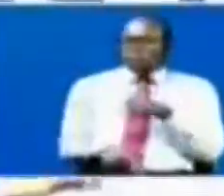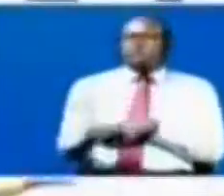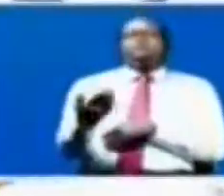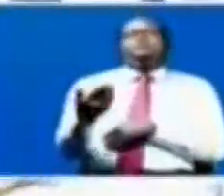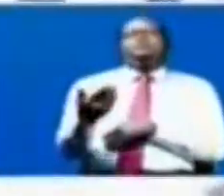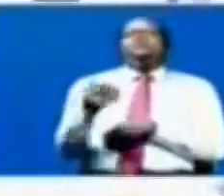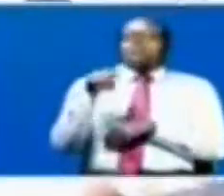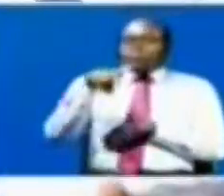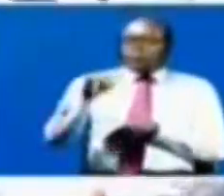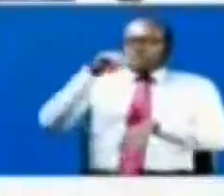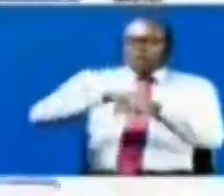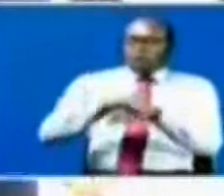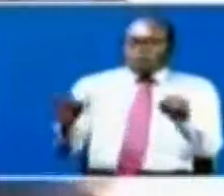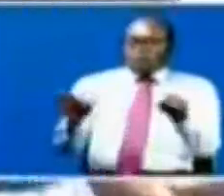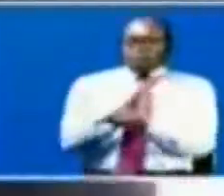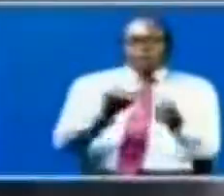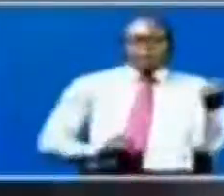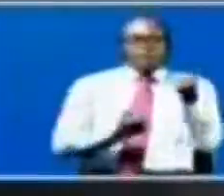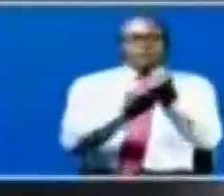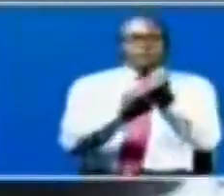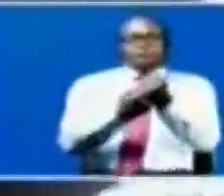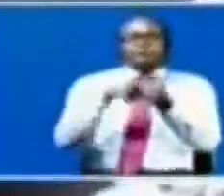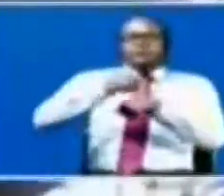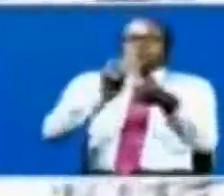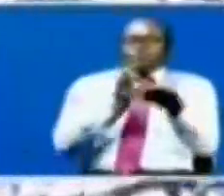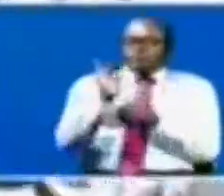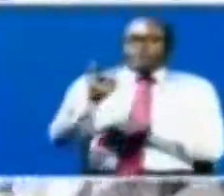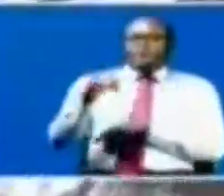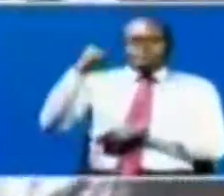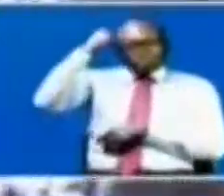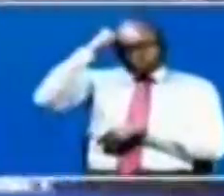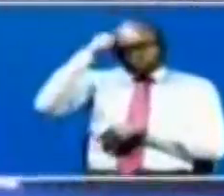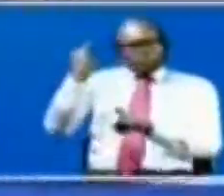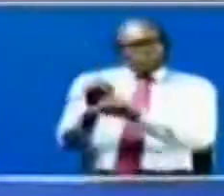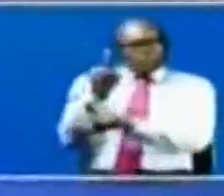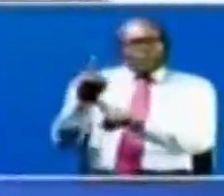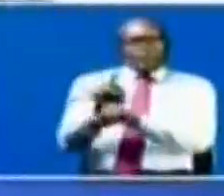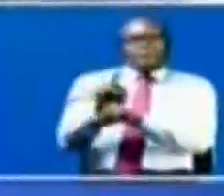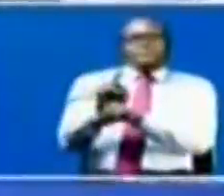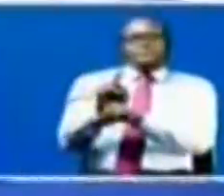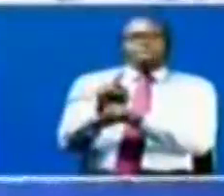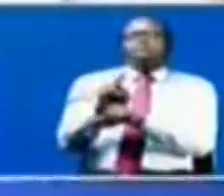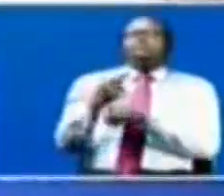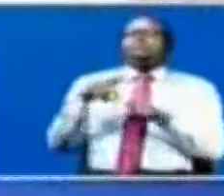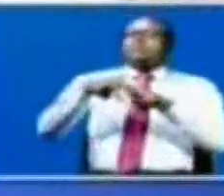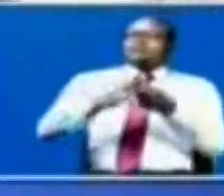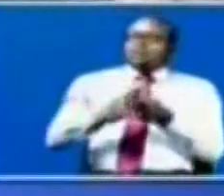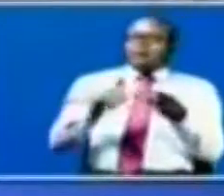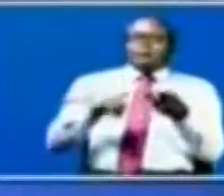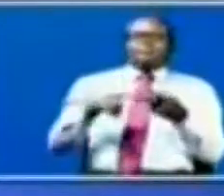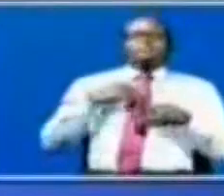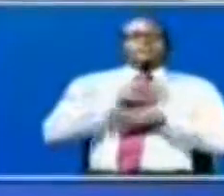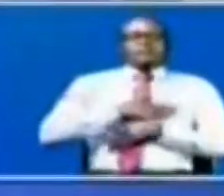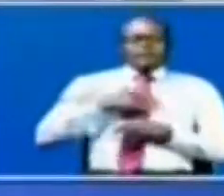hao watapata udhamini kikamilifu kufanikisha kozi mbalimbali ikiwemo shahada ya uhandisi, sayansi, usanifu na